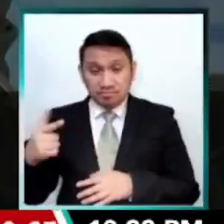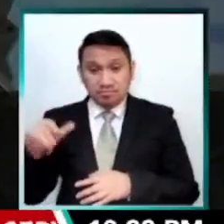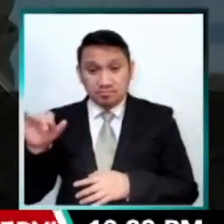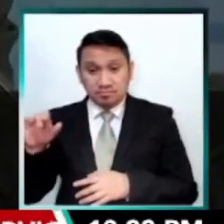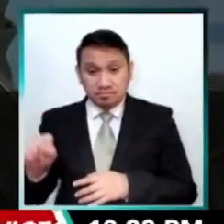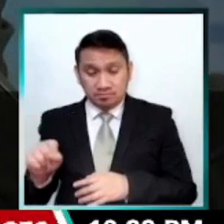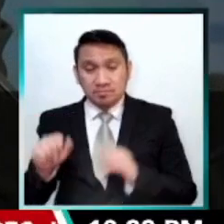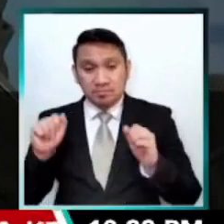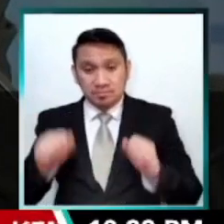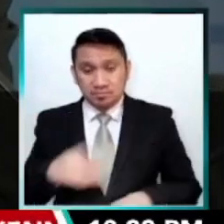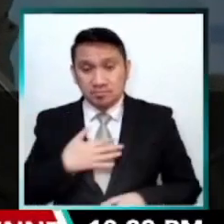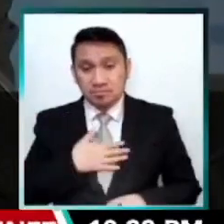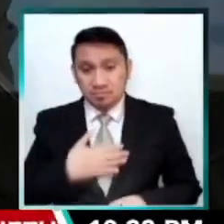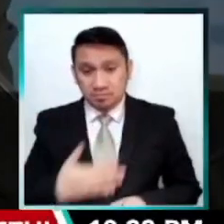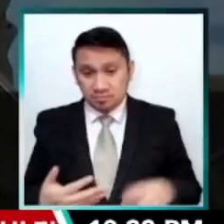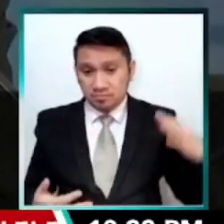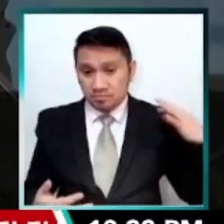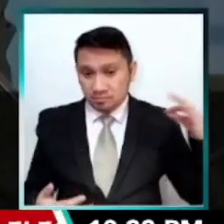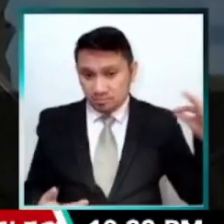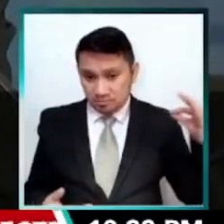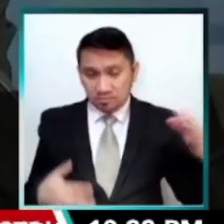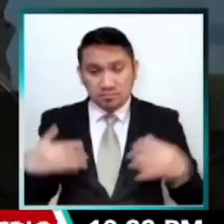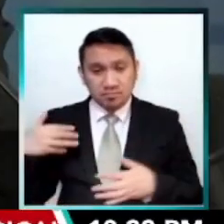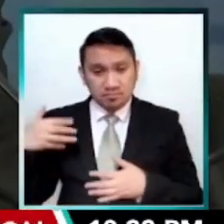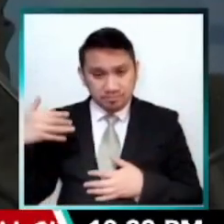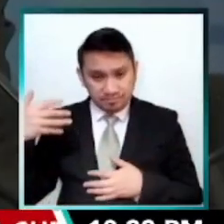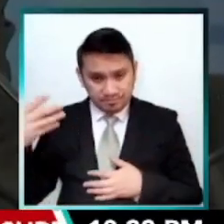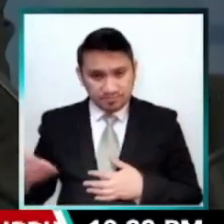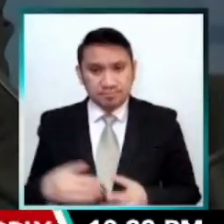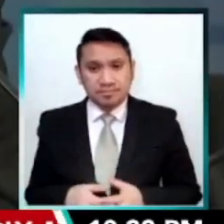voluntaryong sumali kalaunan.